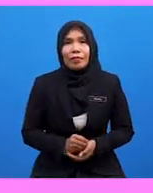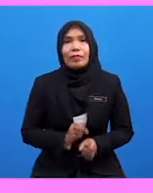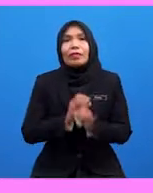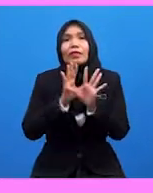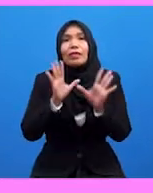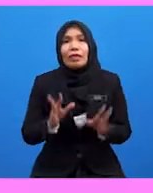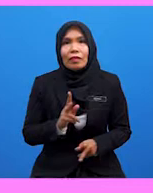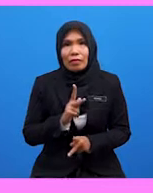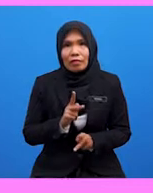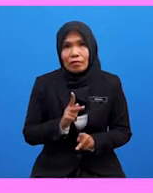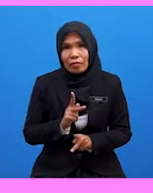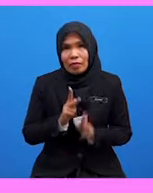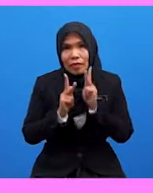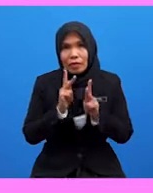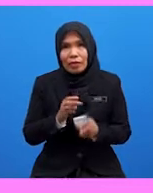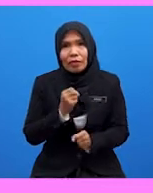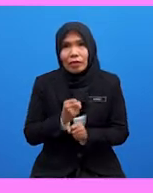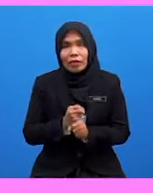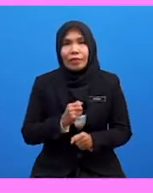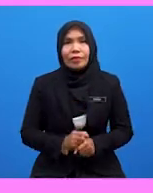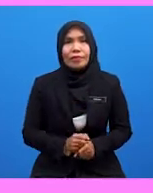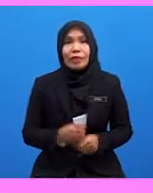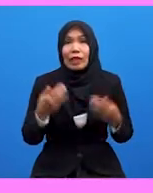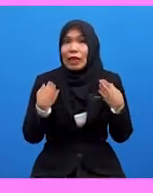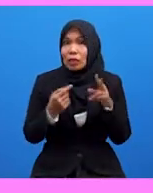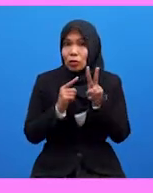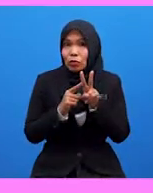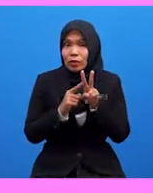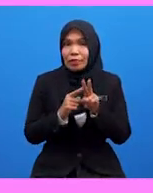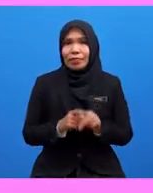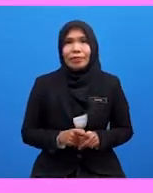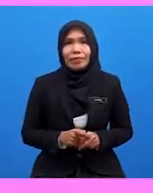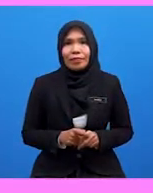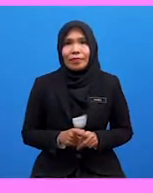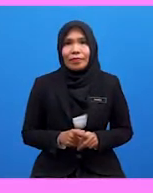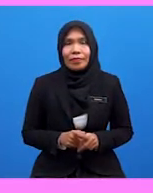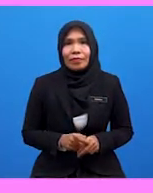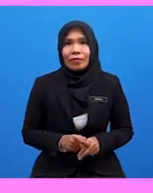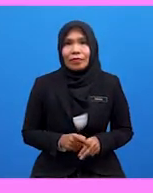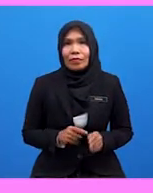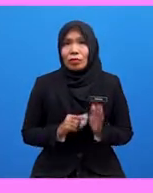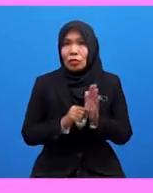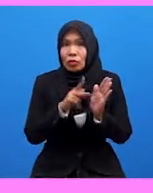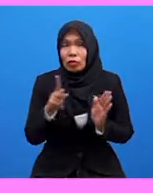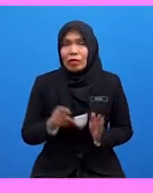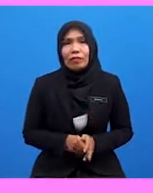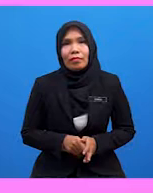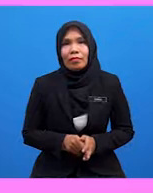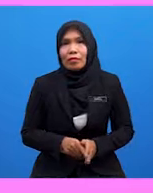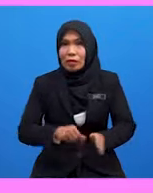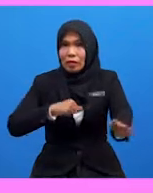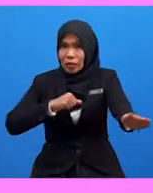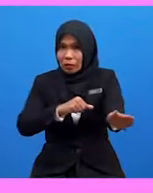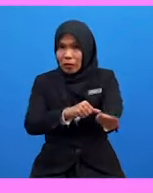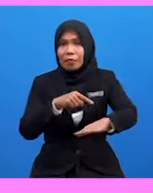jenis iaitu kata bantu aspek dan kata bantu ragam. Kata bantu aspek menunjukkan aspek masa atau